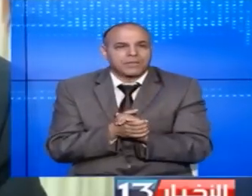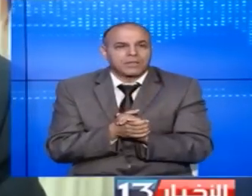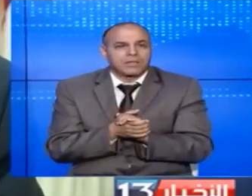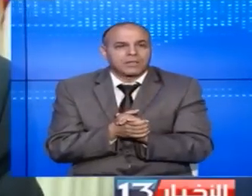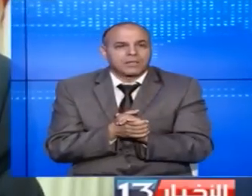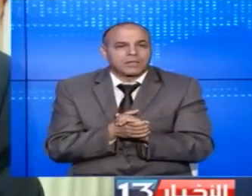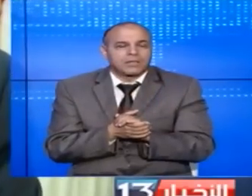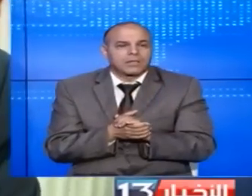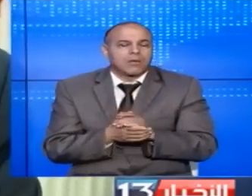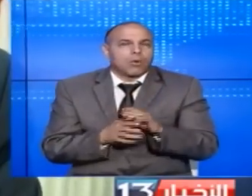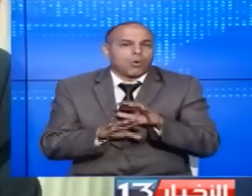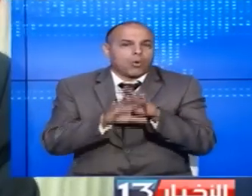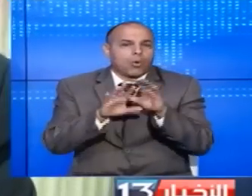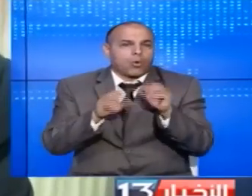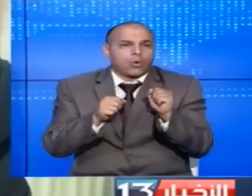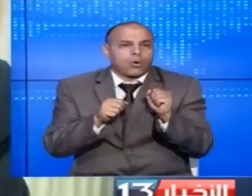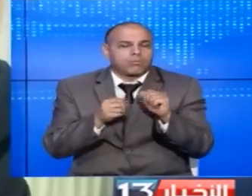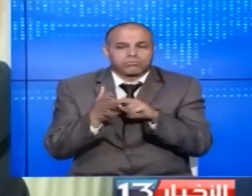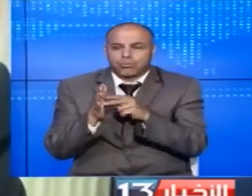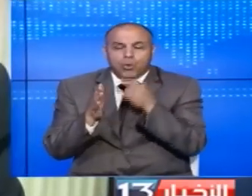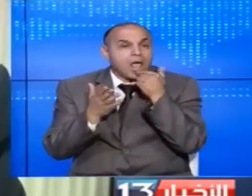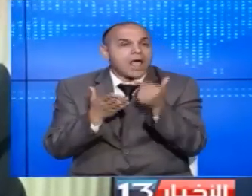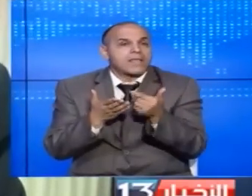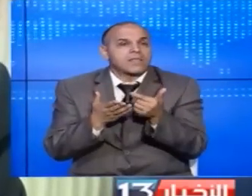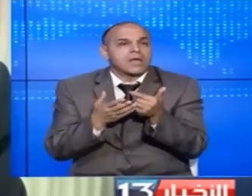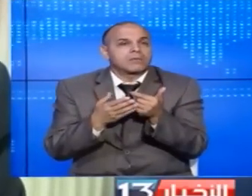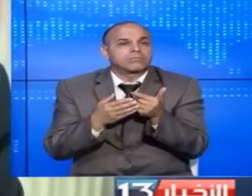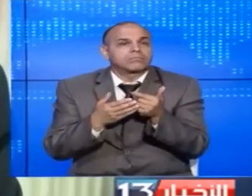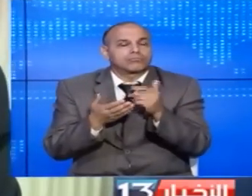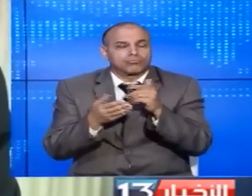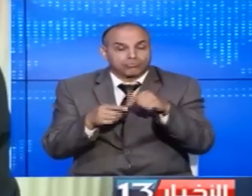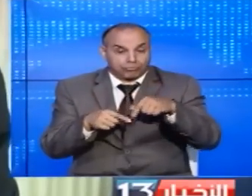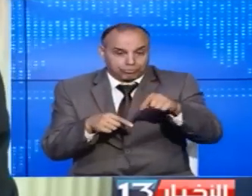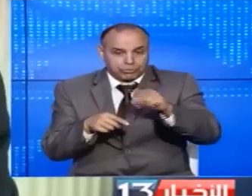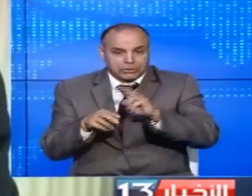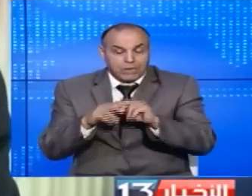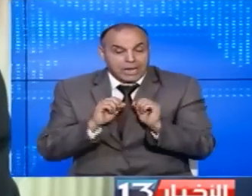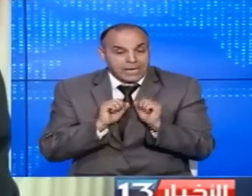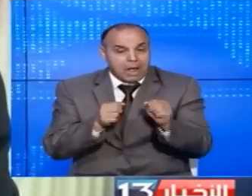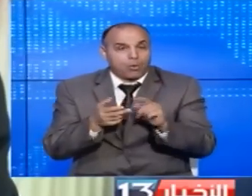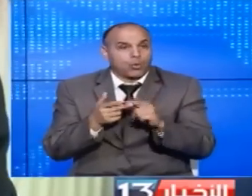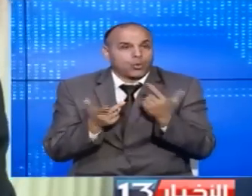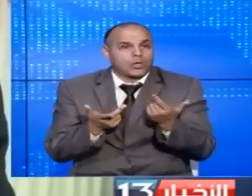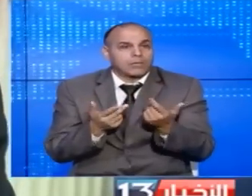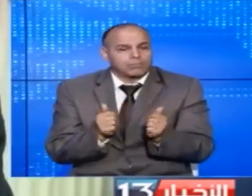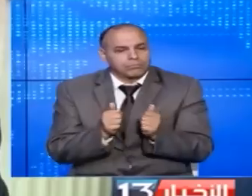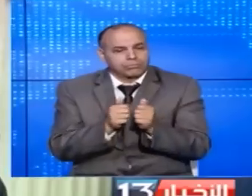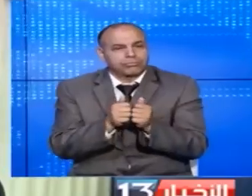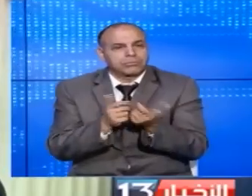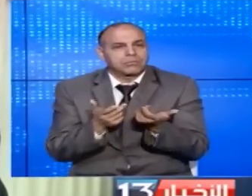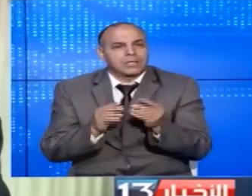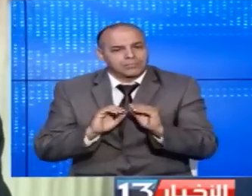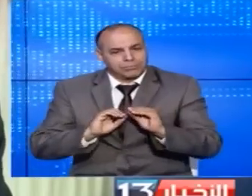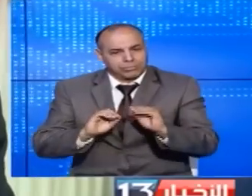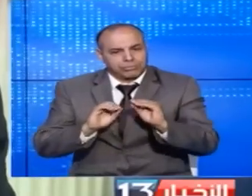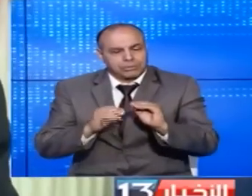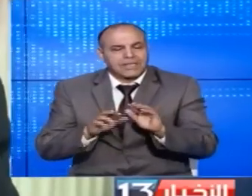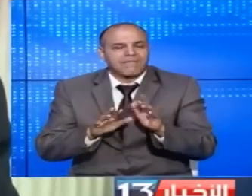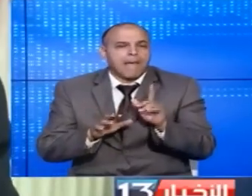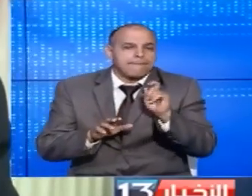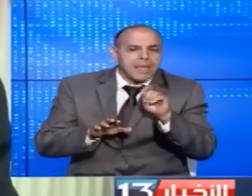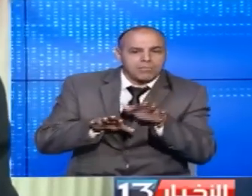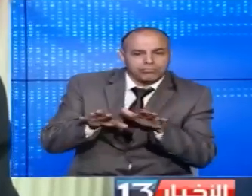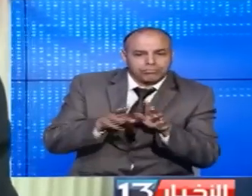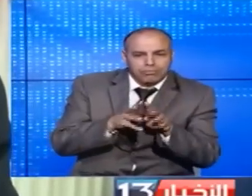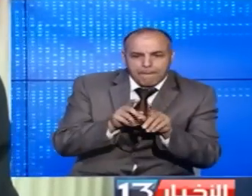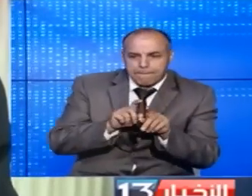نكلفوهم بانتدابات متاع مديرين فنيين اللي هما باش يسيروا المجامع هذية، باش نحاولوا نحيطوا بهم ونأطرهم في التسيير المالي